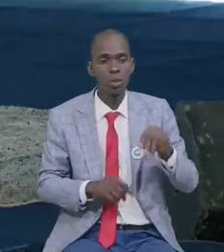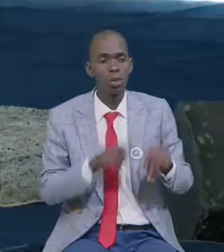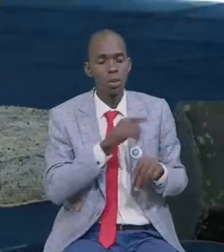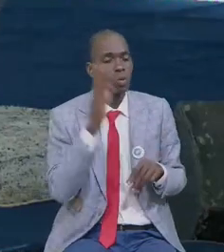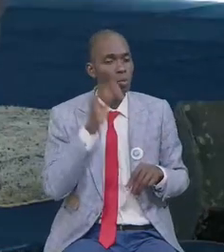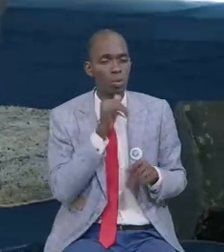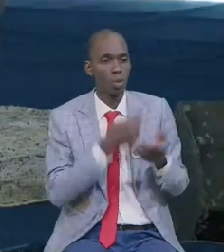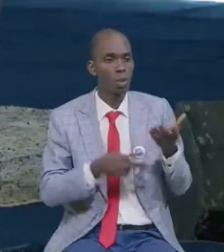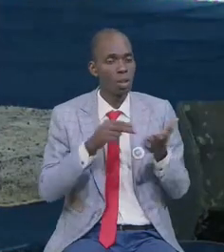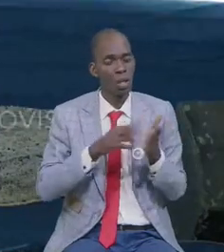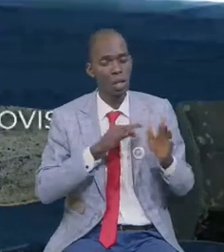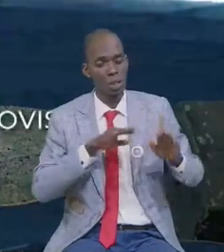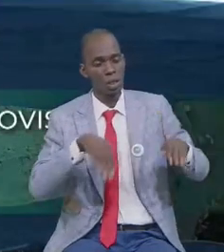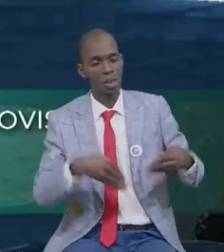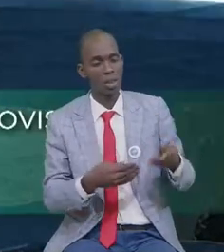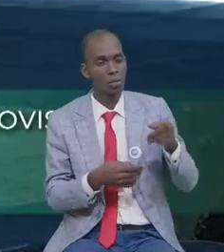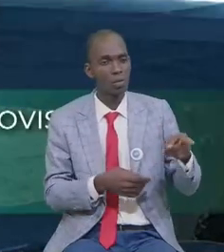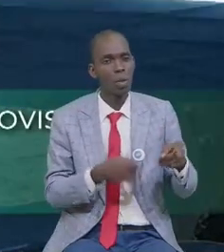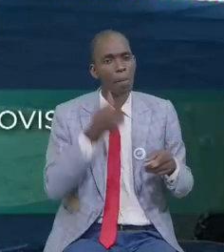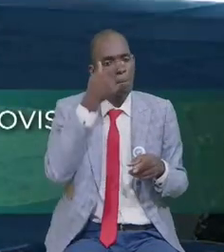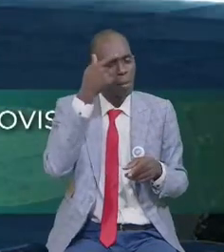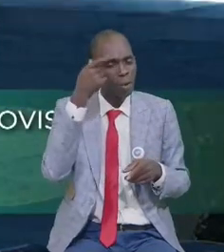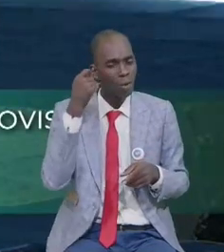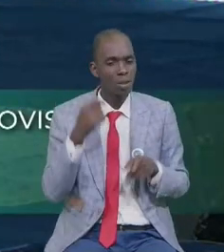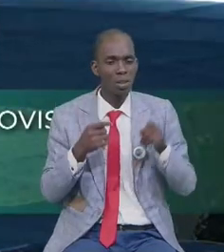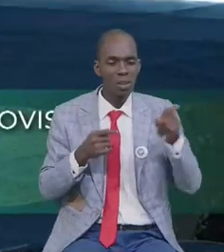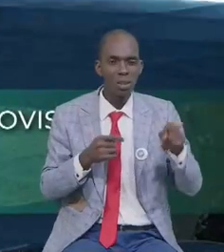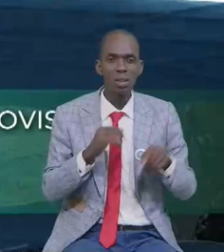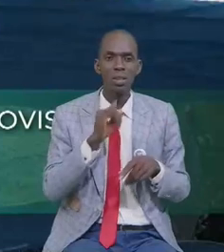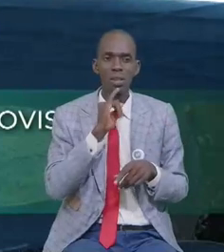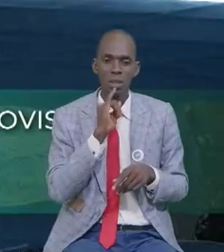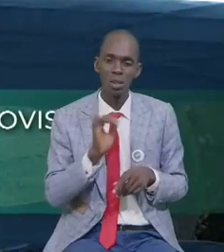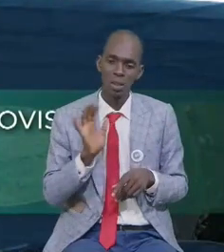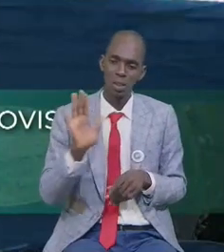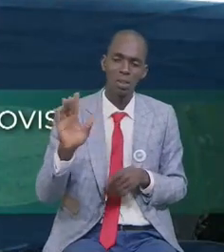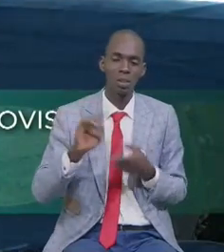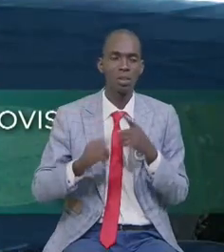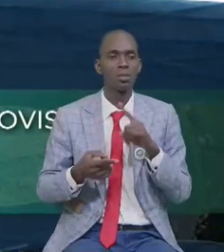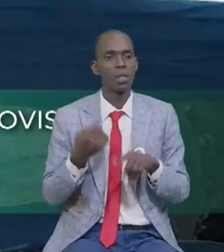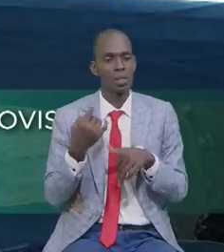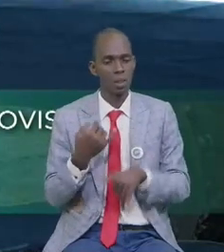Je vous le dis, même s'il ne se levait pas pour les lui donner parce que c'est son ami,